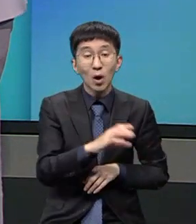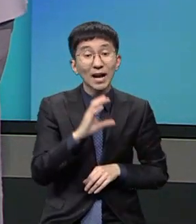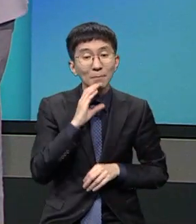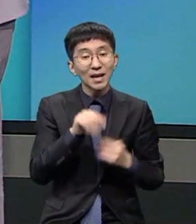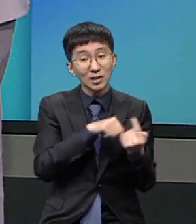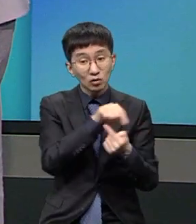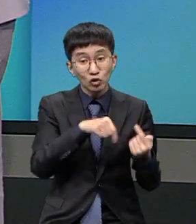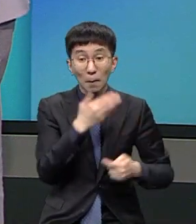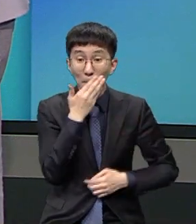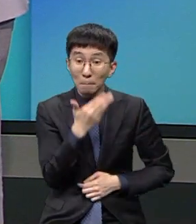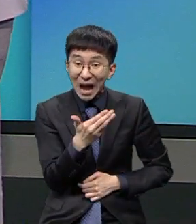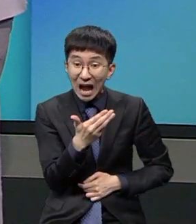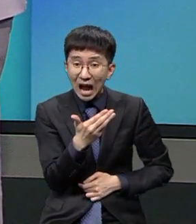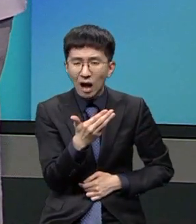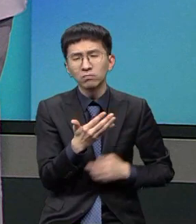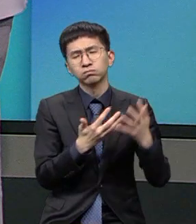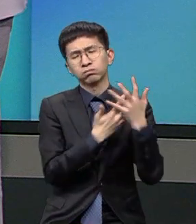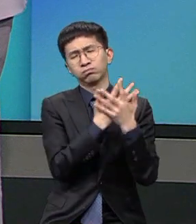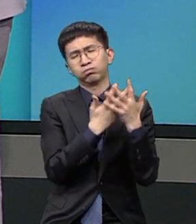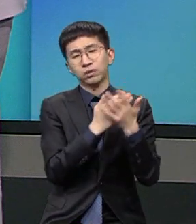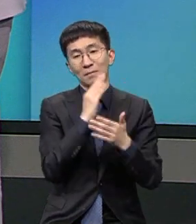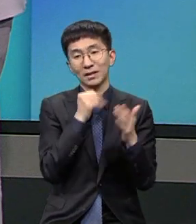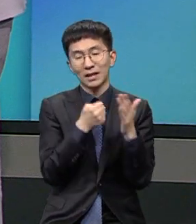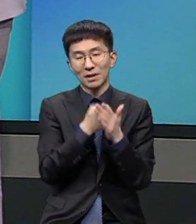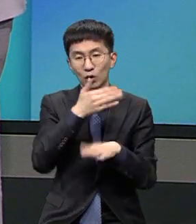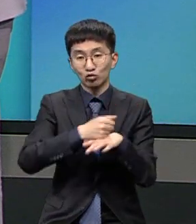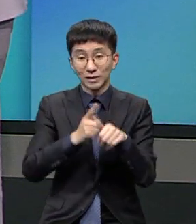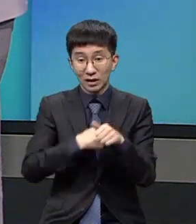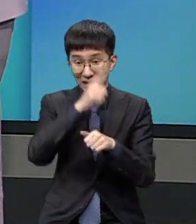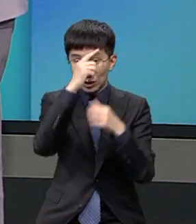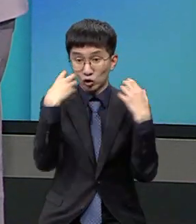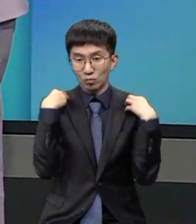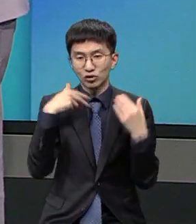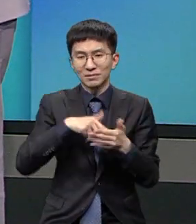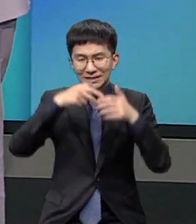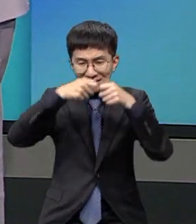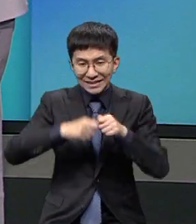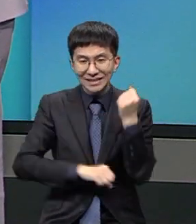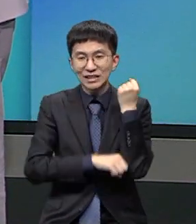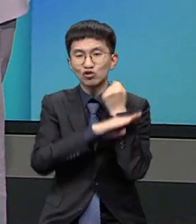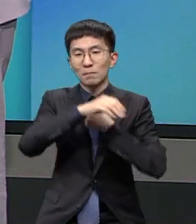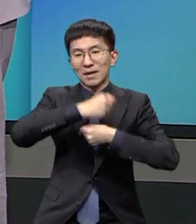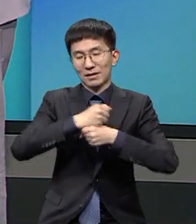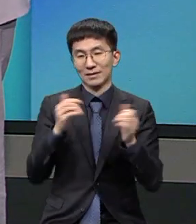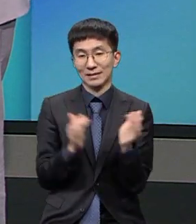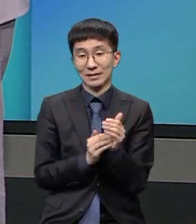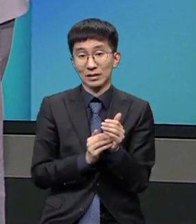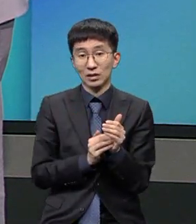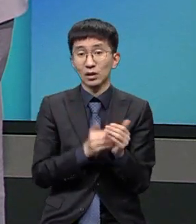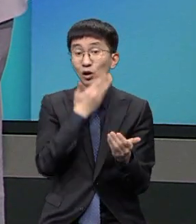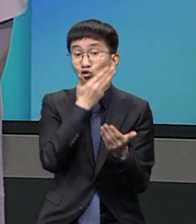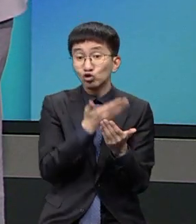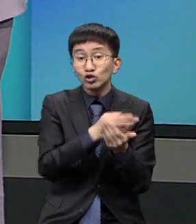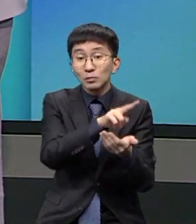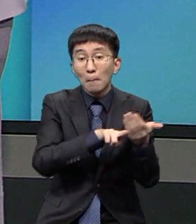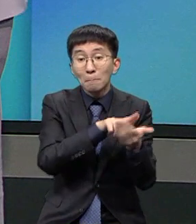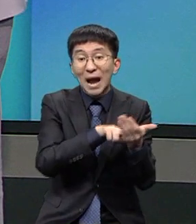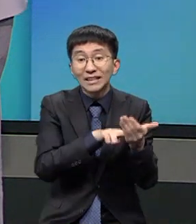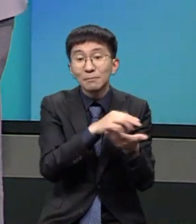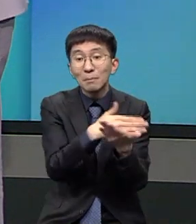해도 되느냐를 놓고 혼란이 일자 중대본은 세부 기준을 내놨습니다. 주력으로 파는 메뉴가 뭐냐는